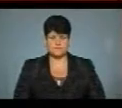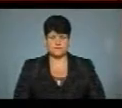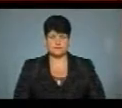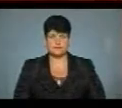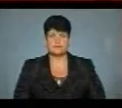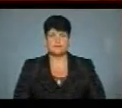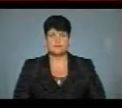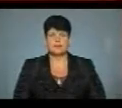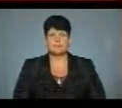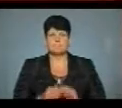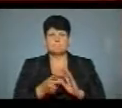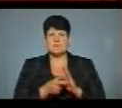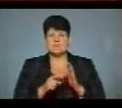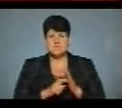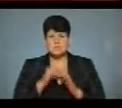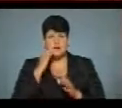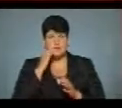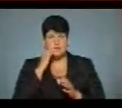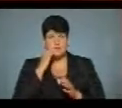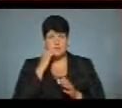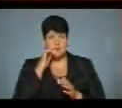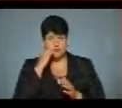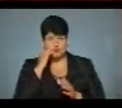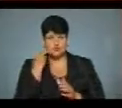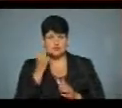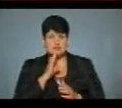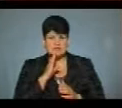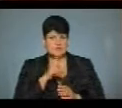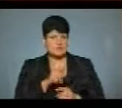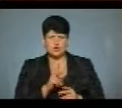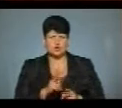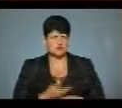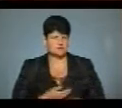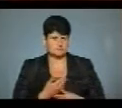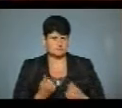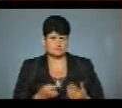Приміщення бабусі, у неї з дівчат, воно там ніхто не живе.